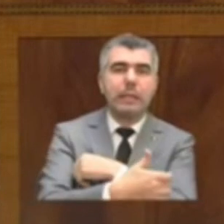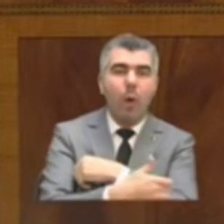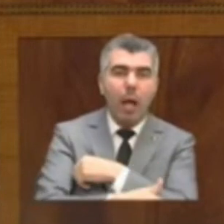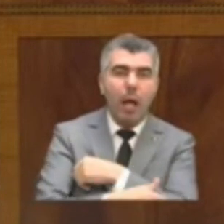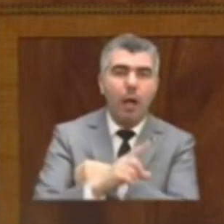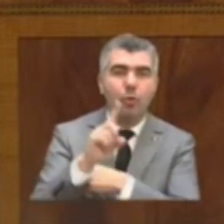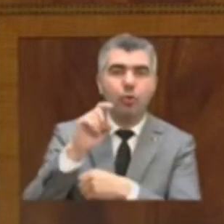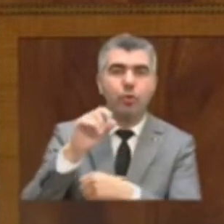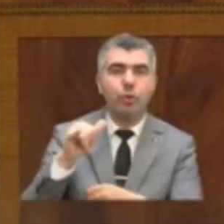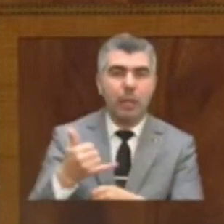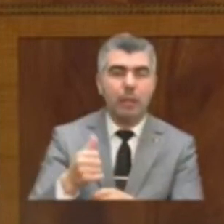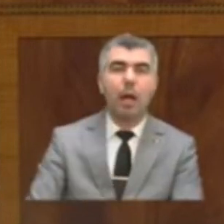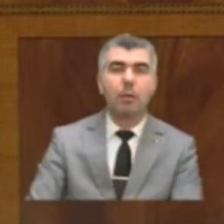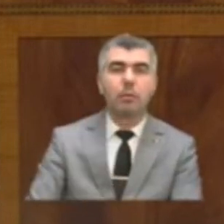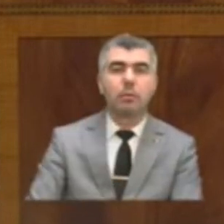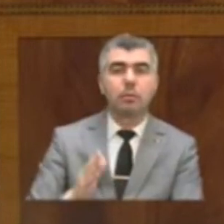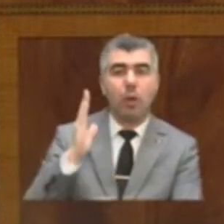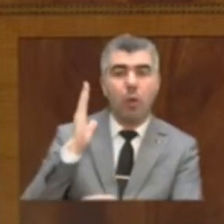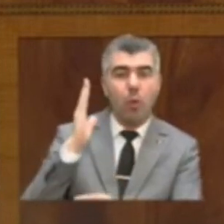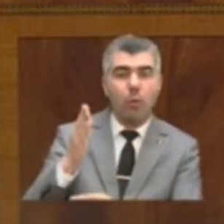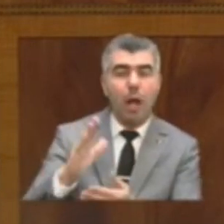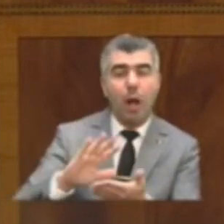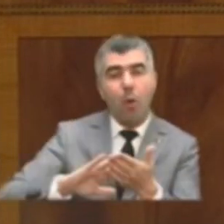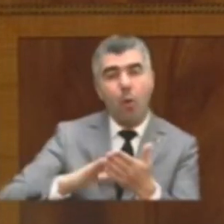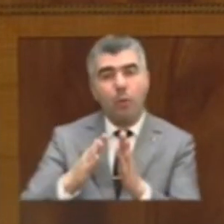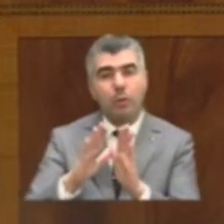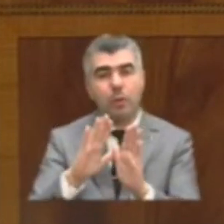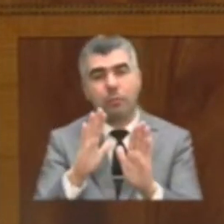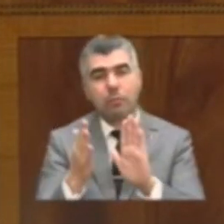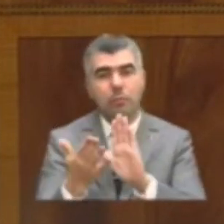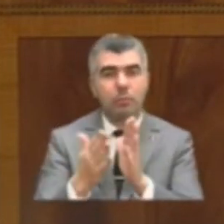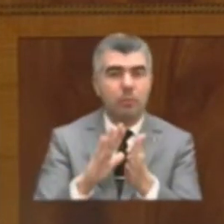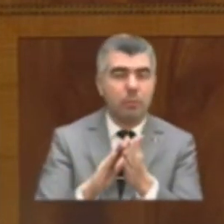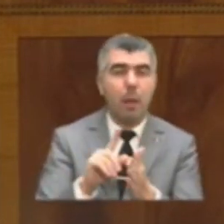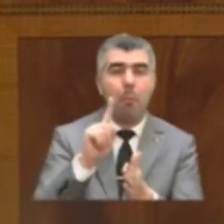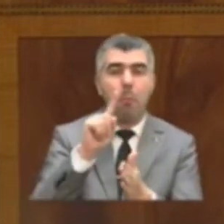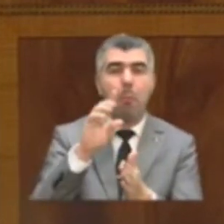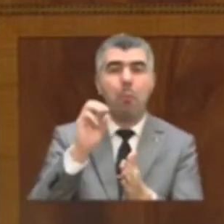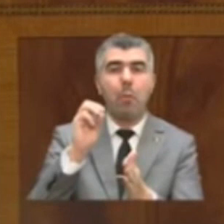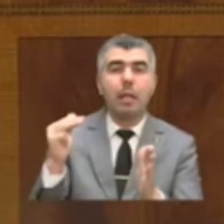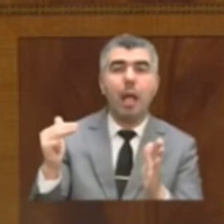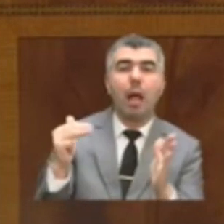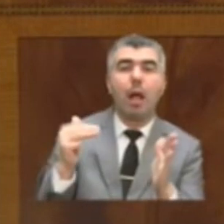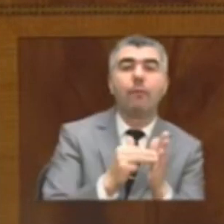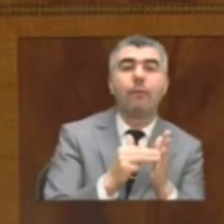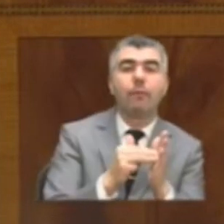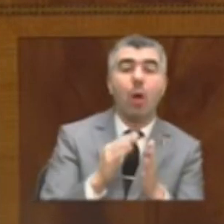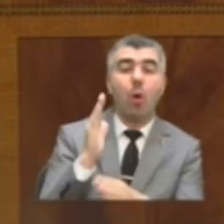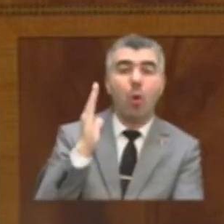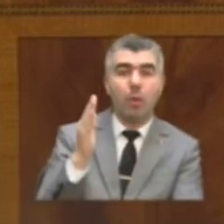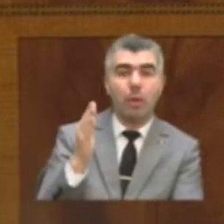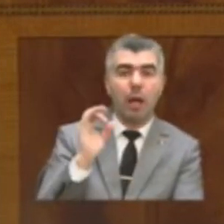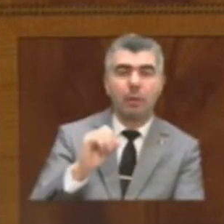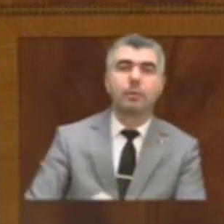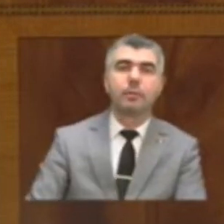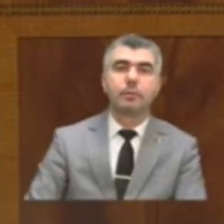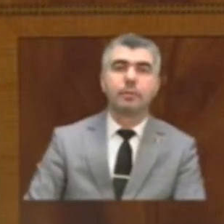والوالدية على مساحة إجمالية تناهز 100,000 هكتار، وهذا هو الهدف ديالنا.